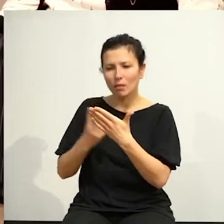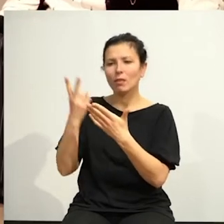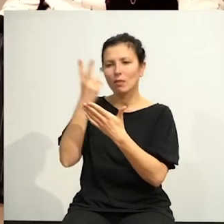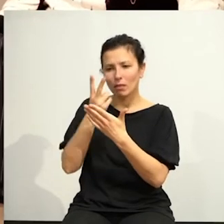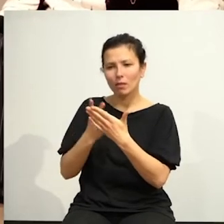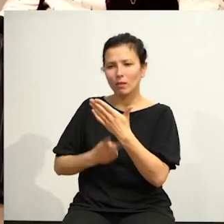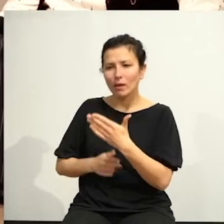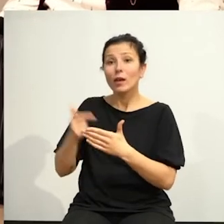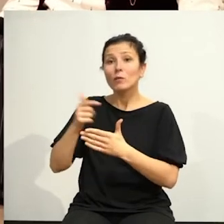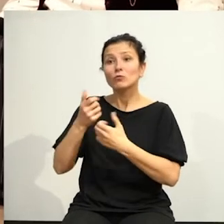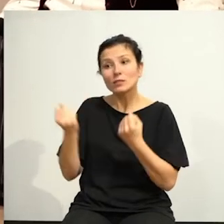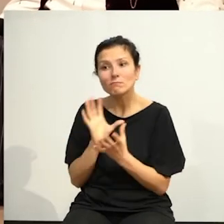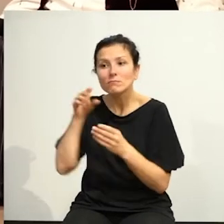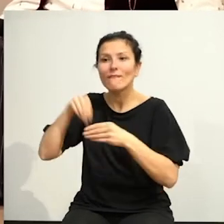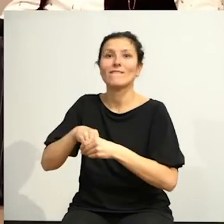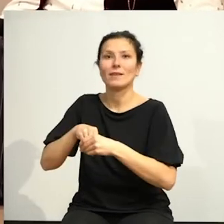się zaangażować.